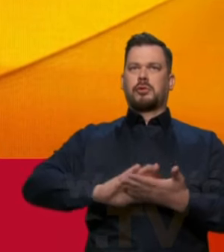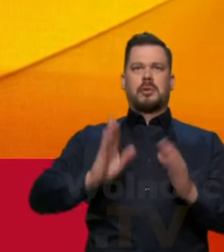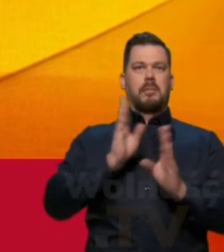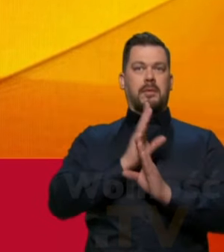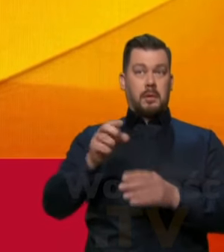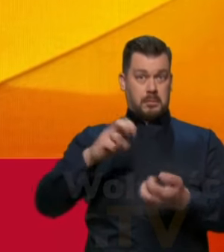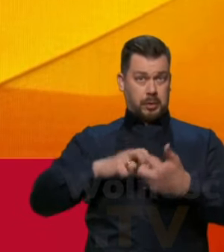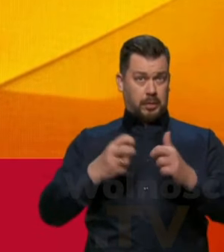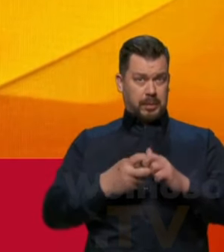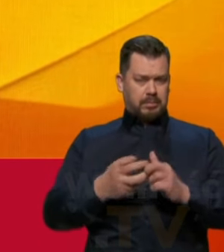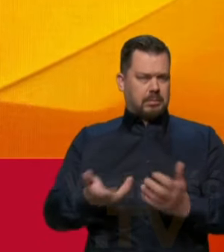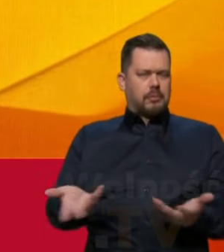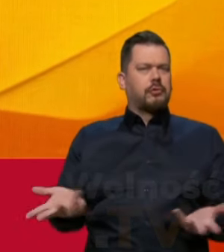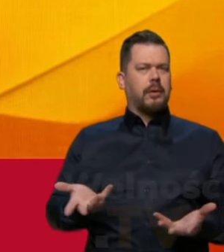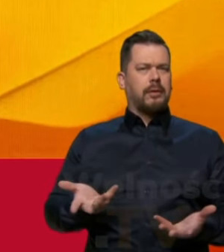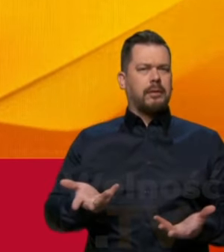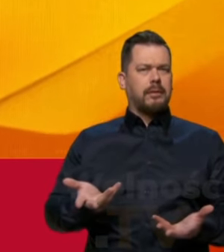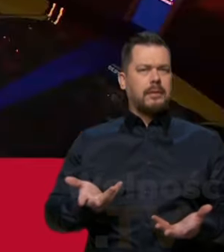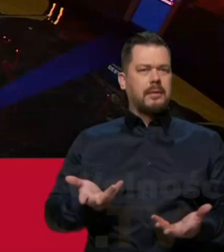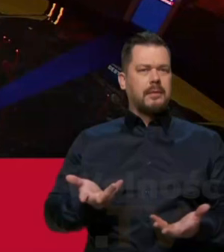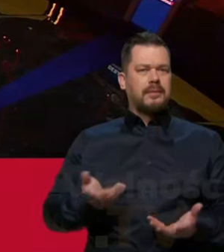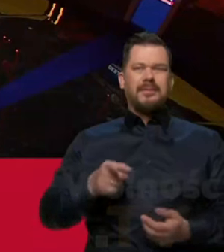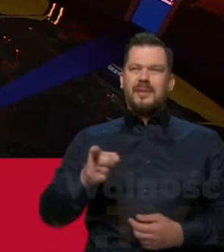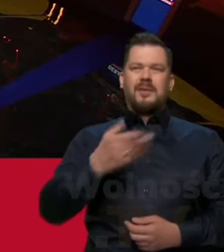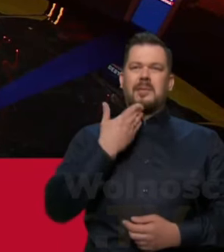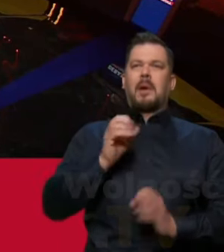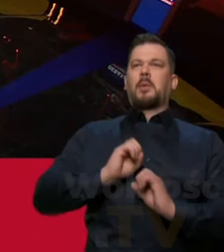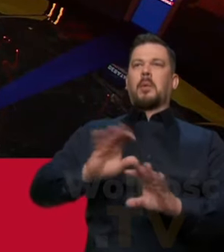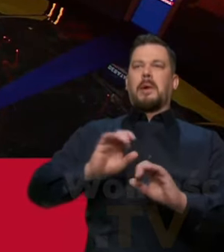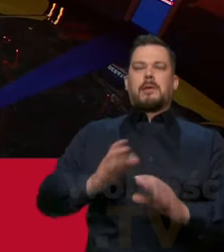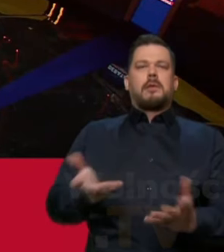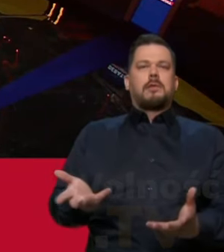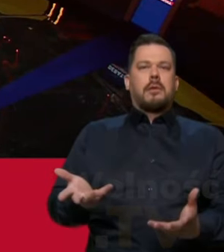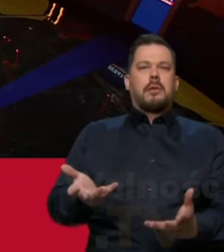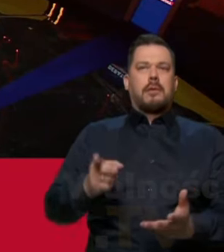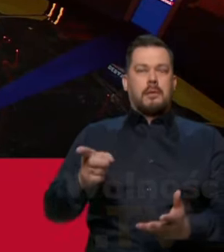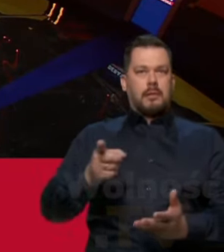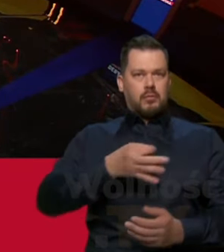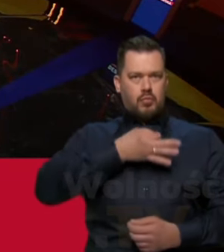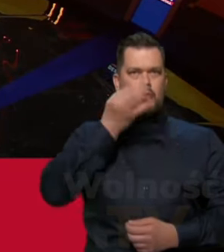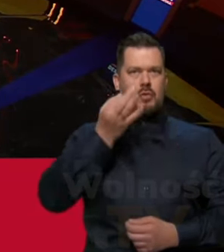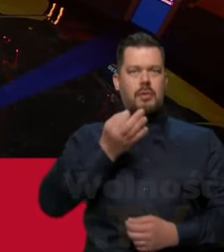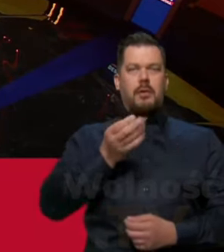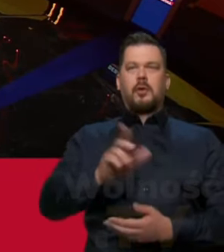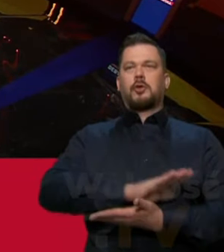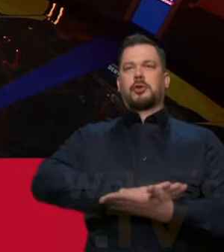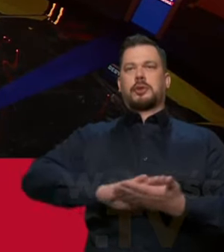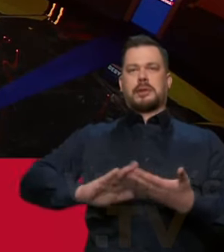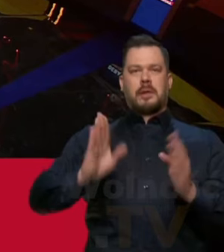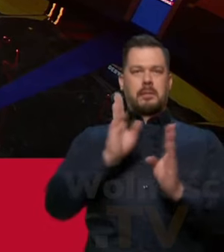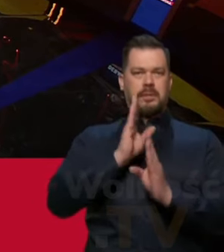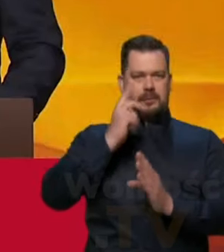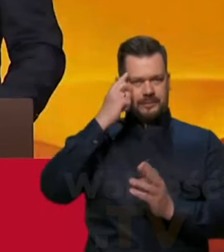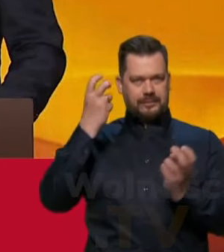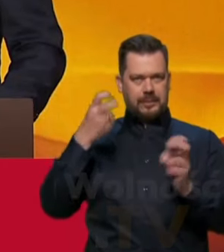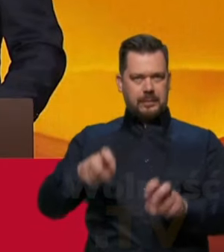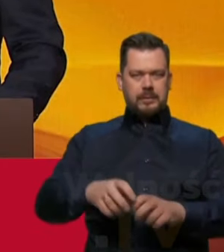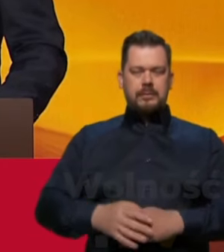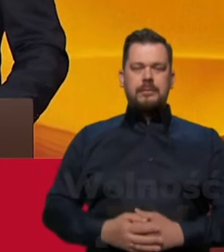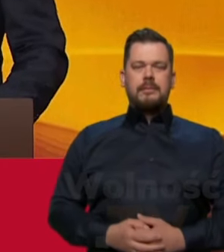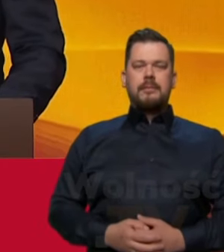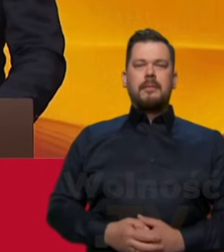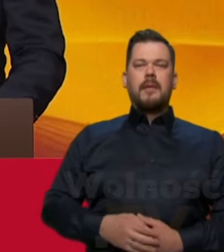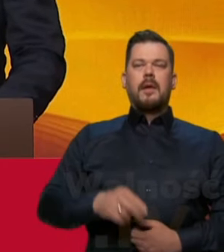w Śródmieściu, powietrza, i nie wytłumaczyli tego w żaden sposób, dlaczego pomimo tego wprowadzają jakąś strefę czystego transportu.